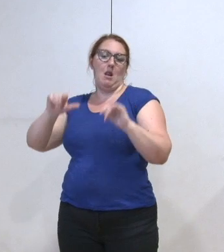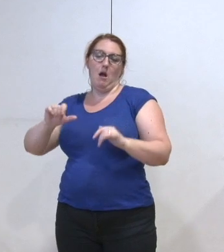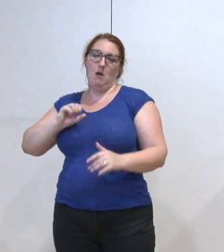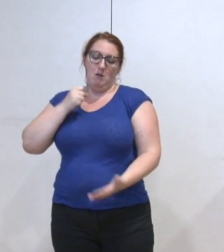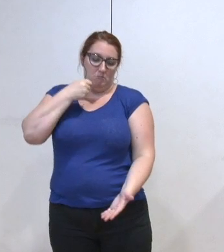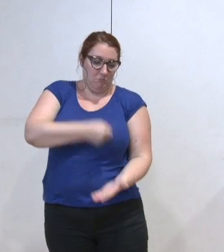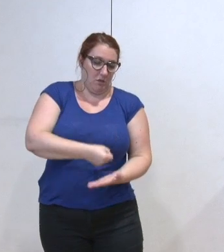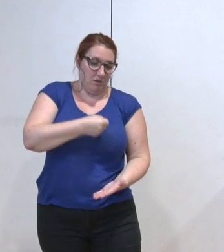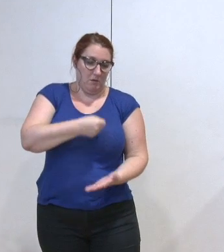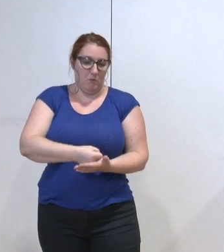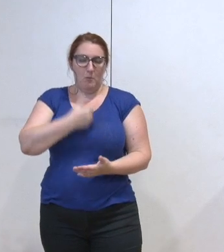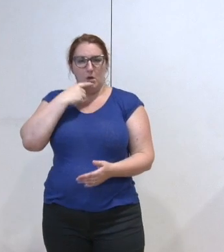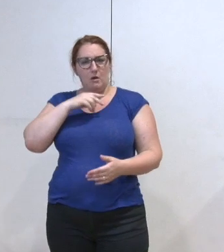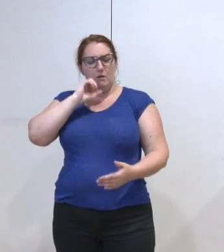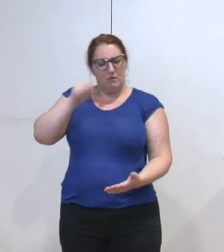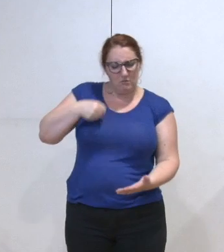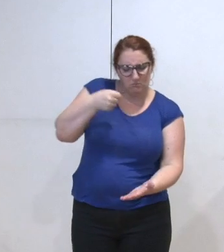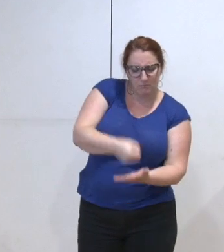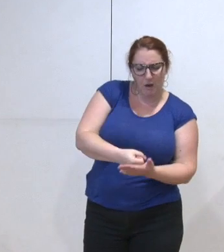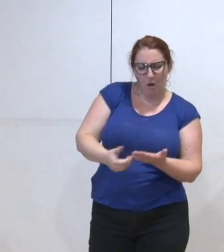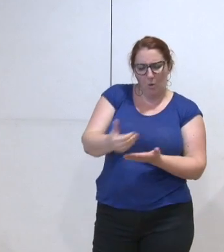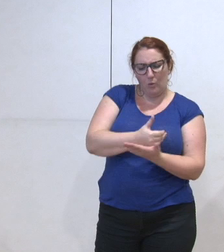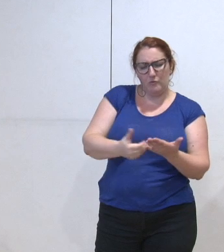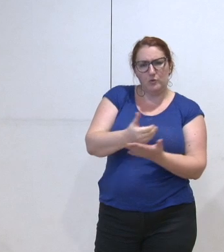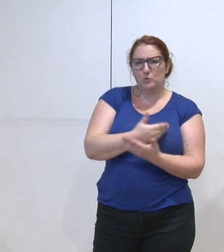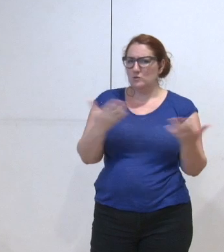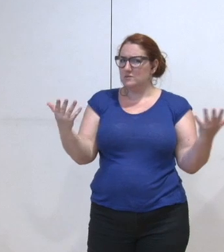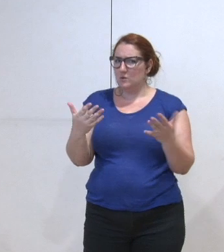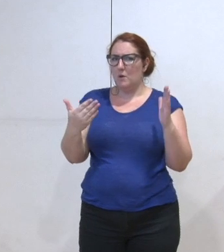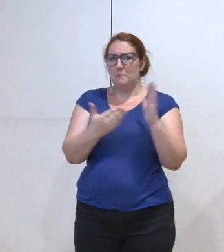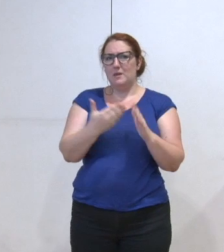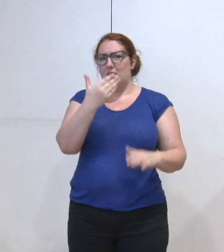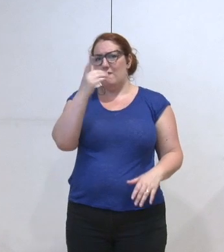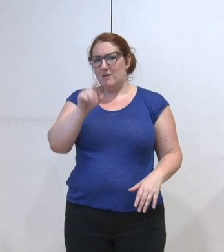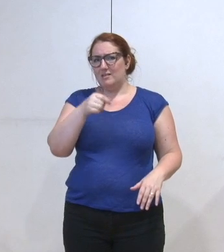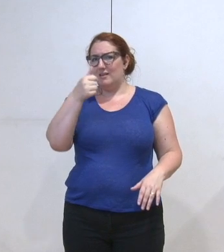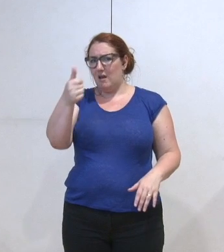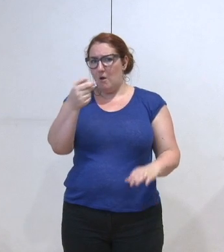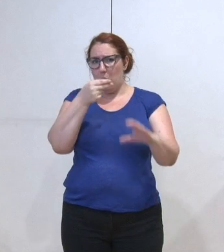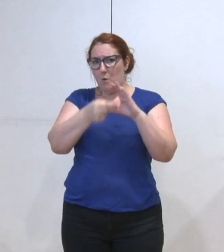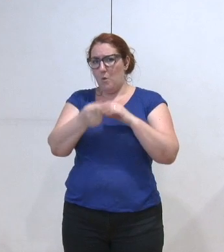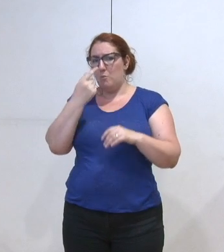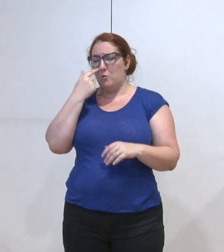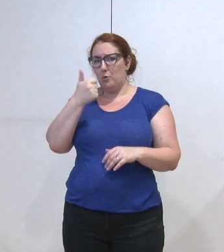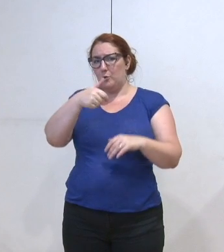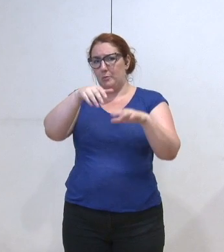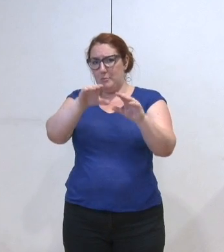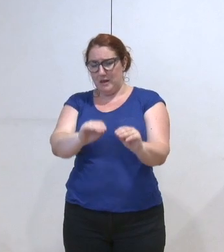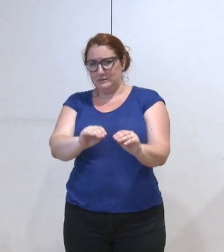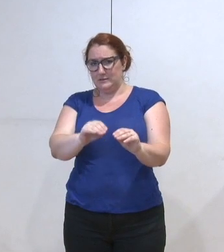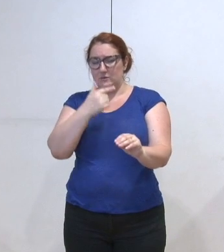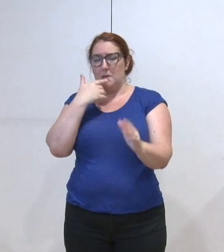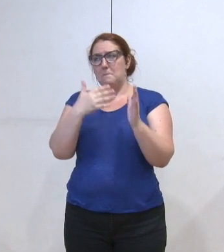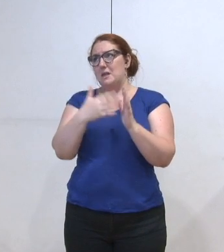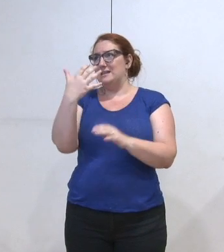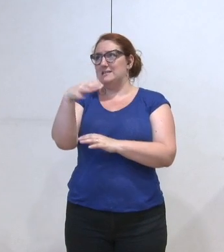revenu est fixé à 1021 € par unité de consommation ce qui représente environ 1500 € pour une famille